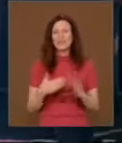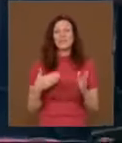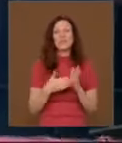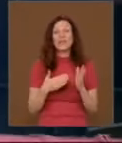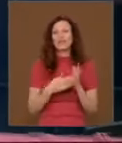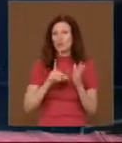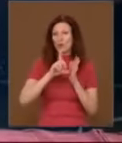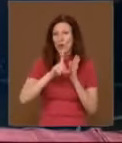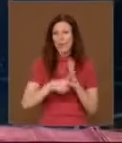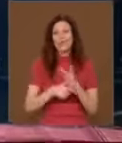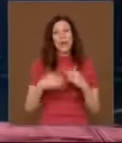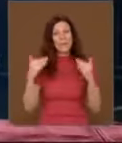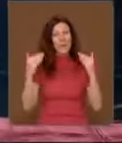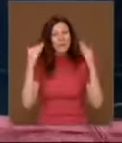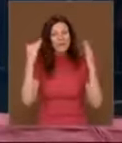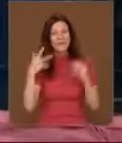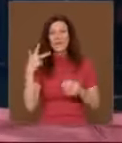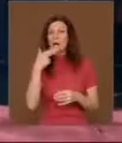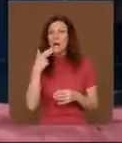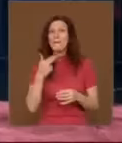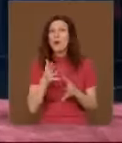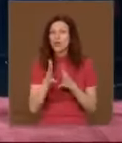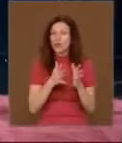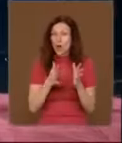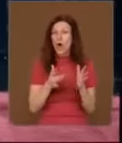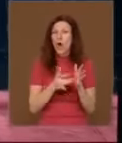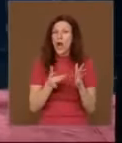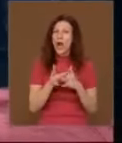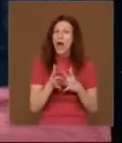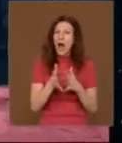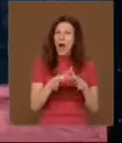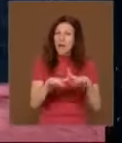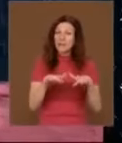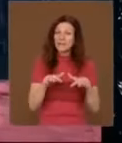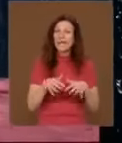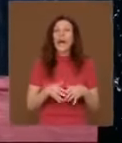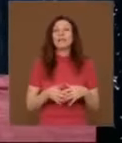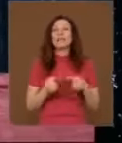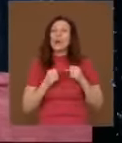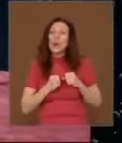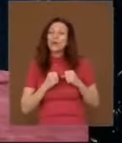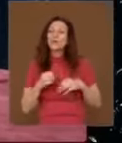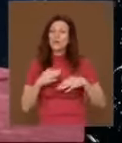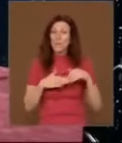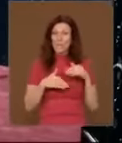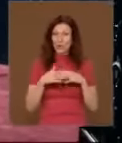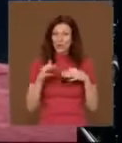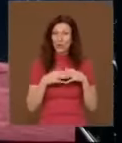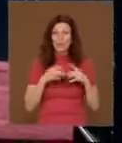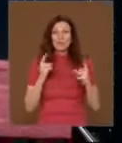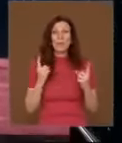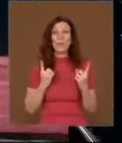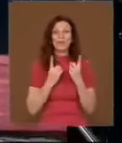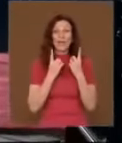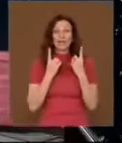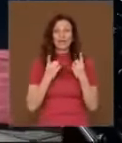защото по време на Великия пост християните очакват и се подготвят да посрещнат Възкресението на